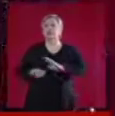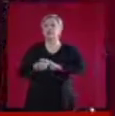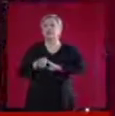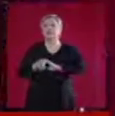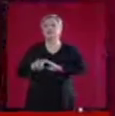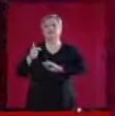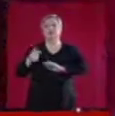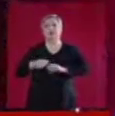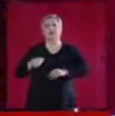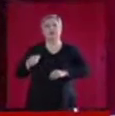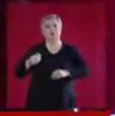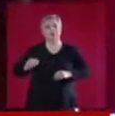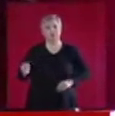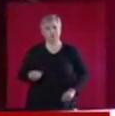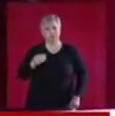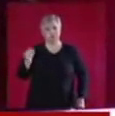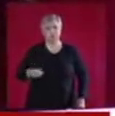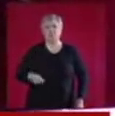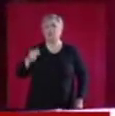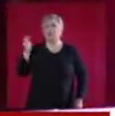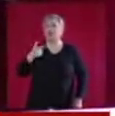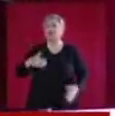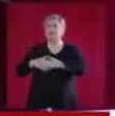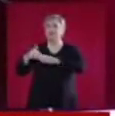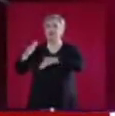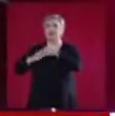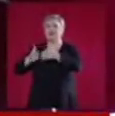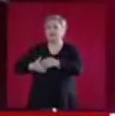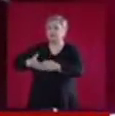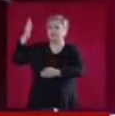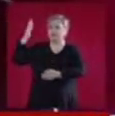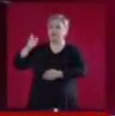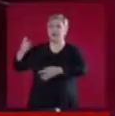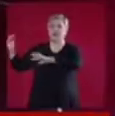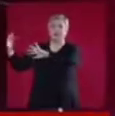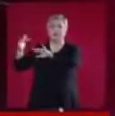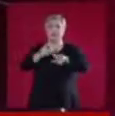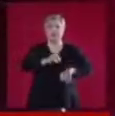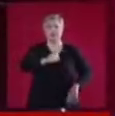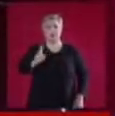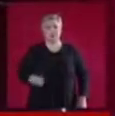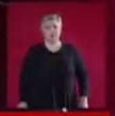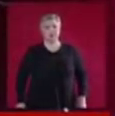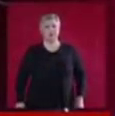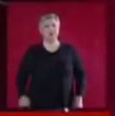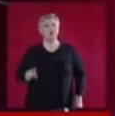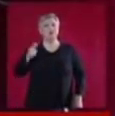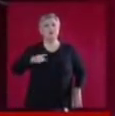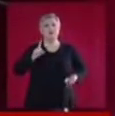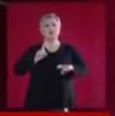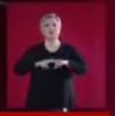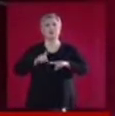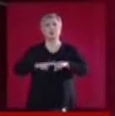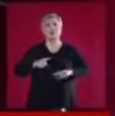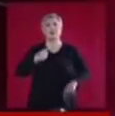εμπόδιζαν τους πρόσφυγες να περάσουν τα σύνορα με κάποιους άλλους εδώ που μας κατηγορούσαν μας έκαναν κριτική διότι